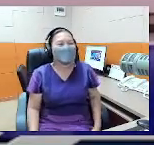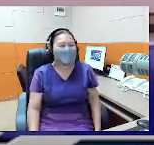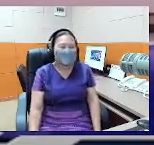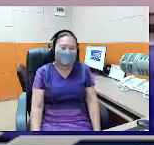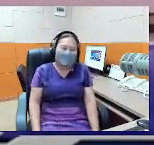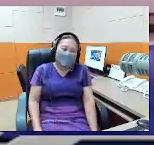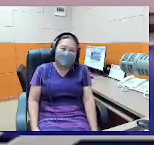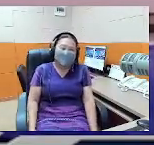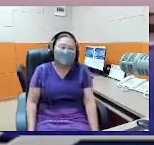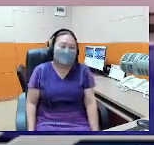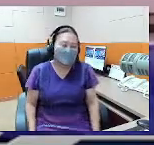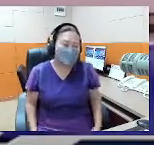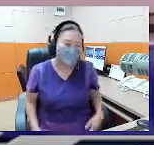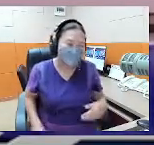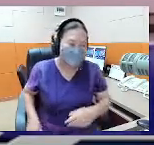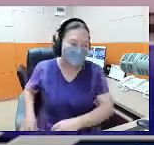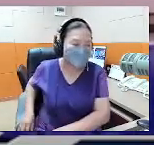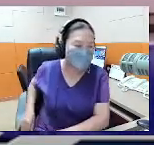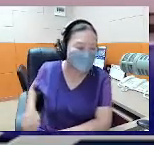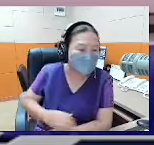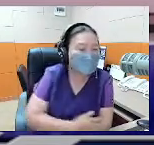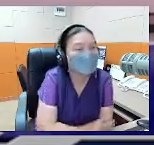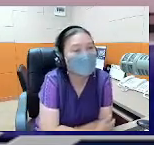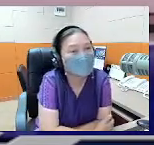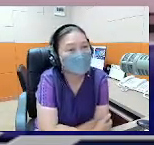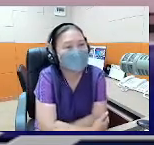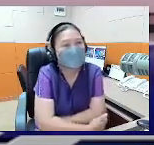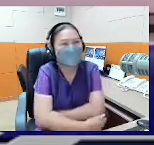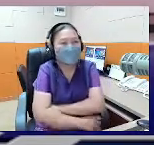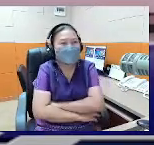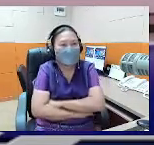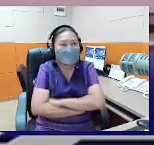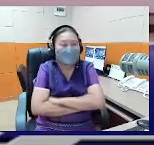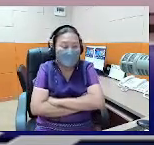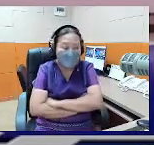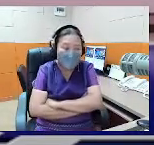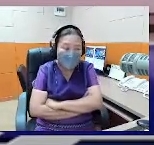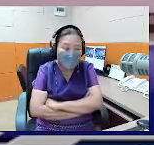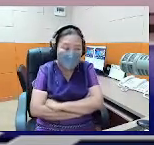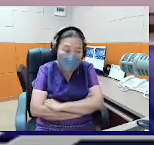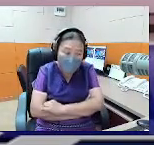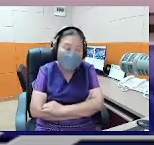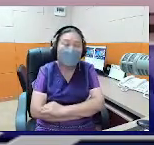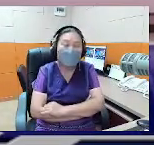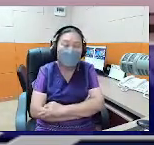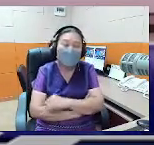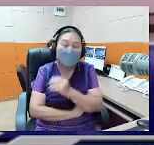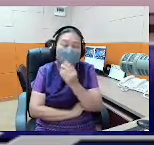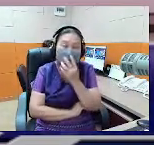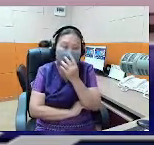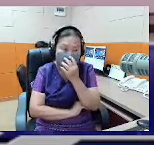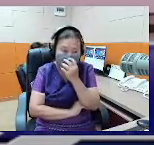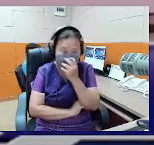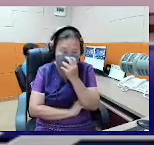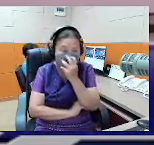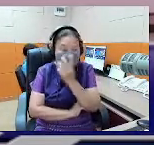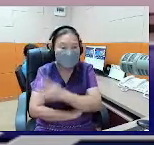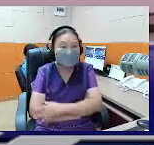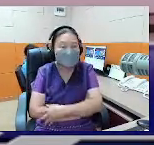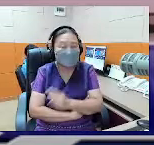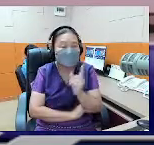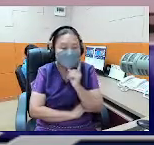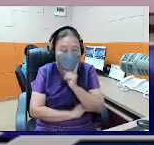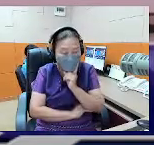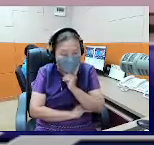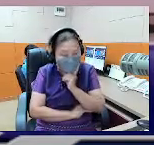ค่ะ ค่ะก็สำหรับหลักสูตรเรานะคะก็คือตอนนี้เปิดในรอบโควต้ารอบที่2เนี่ยค่ะค่ะรับตั้งแต่มาเดือนกุมภ